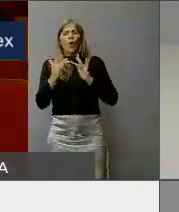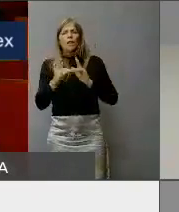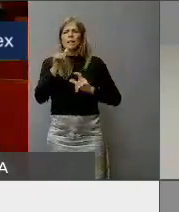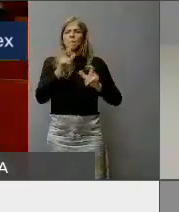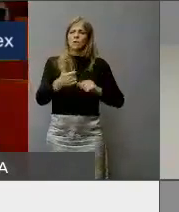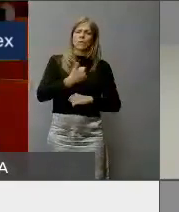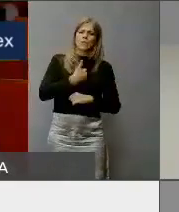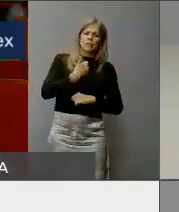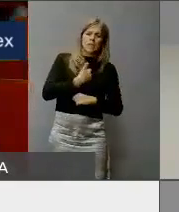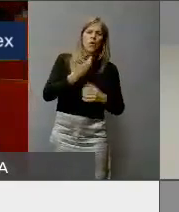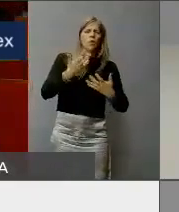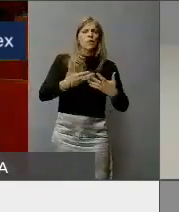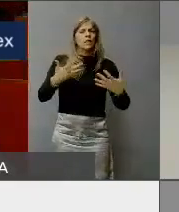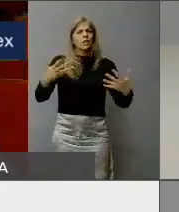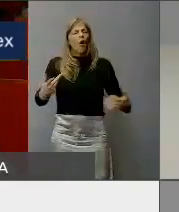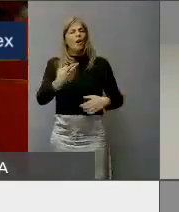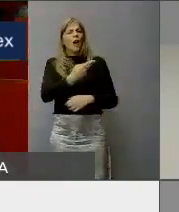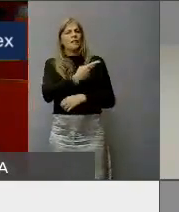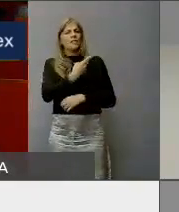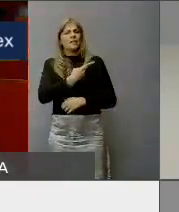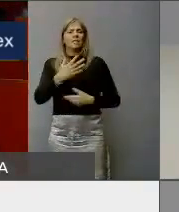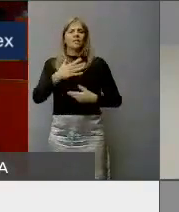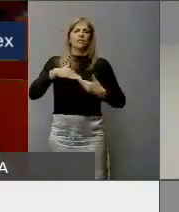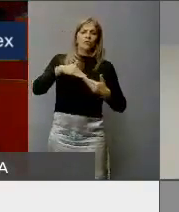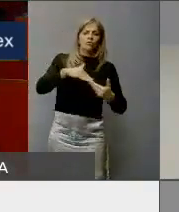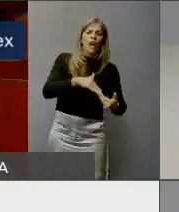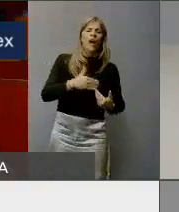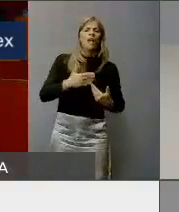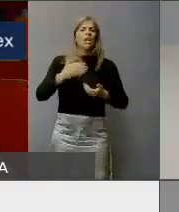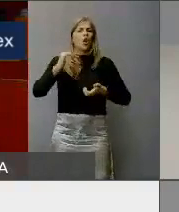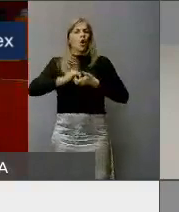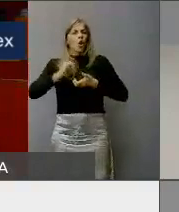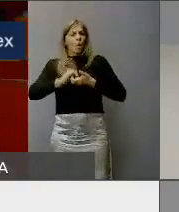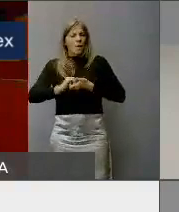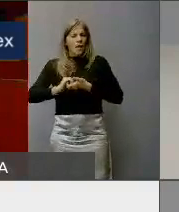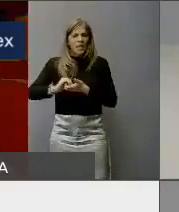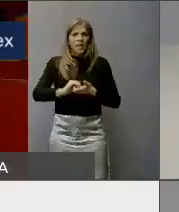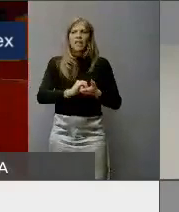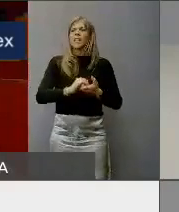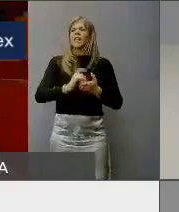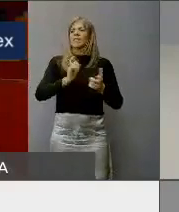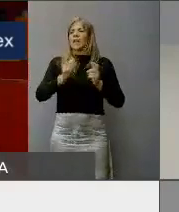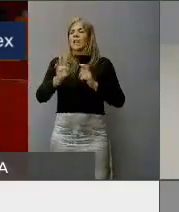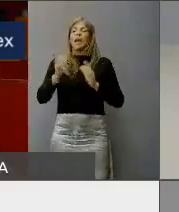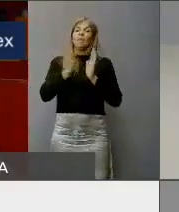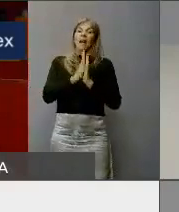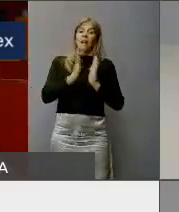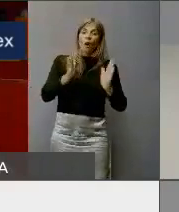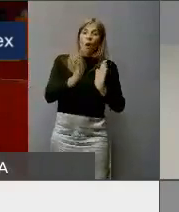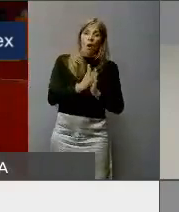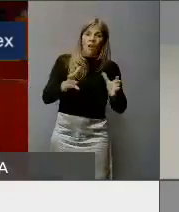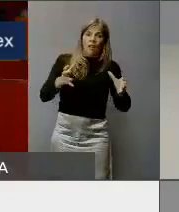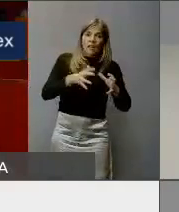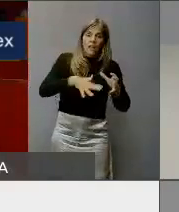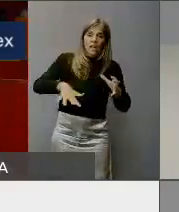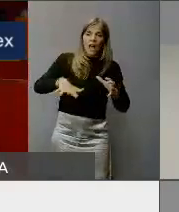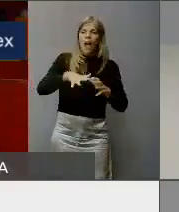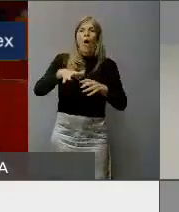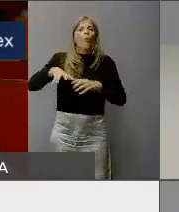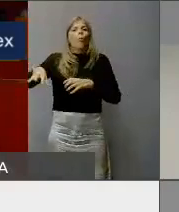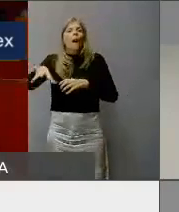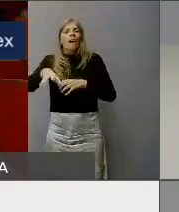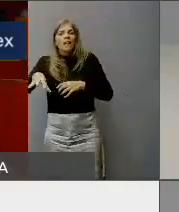assistenti sociali dalle cooperative dalle associazioni che collaborano con noi dalle parrocchie dai quartieri